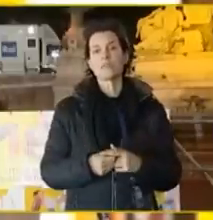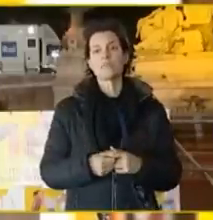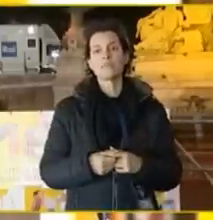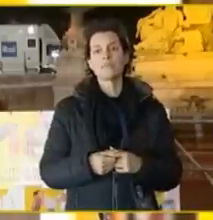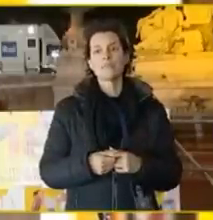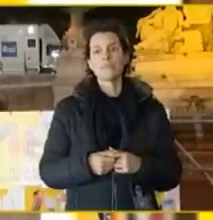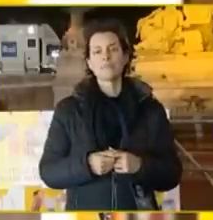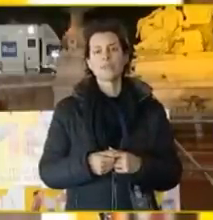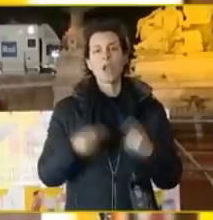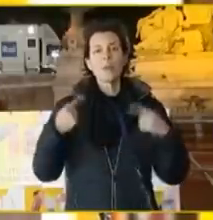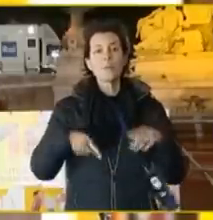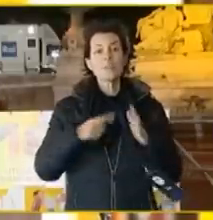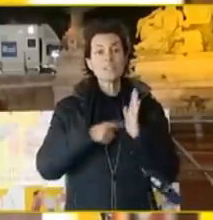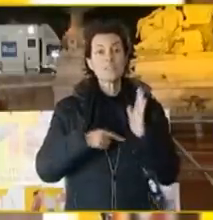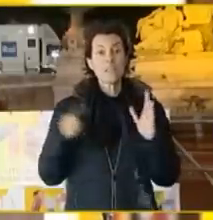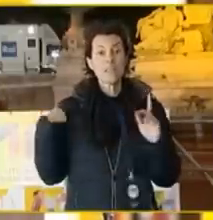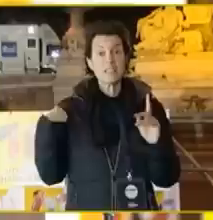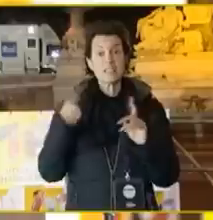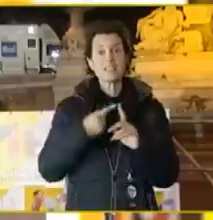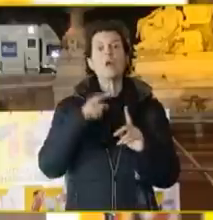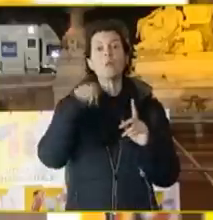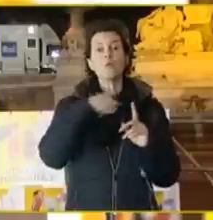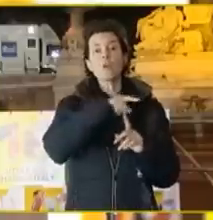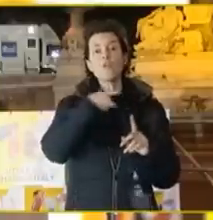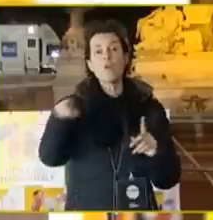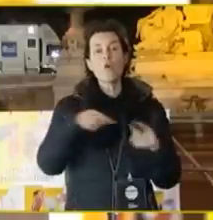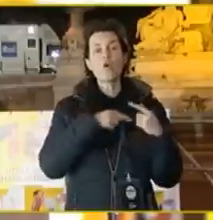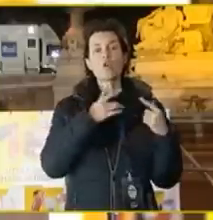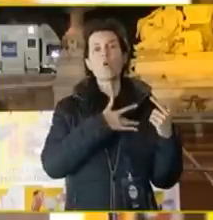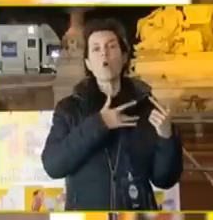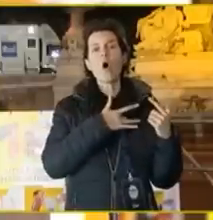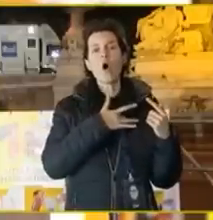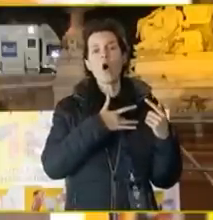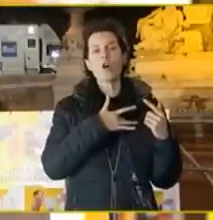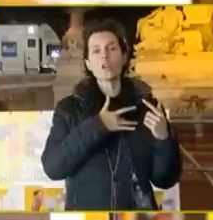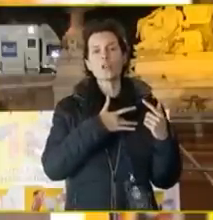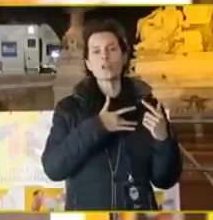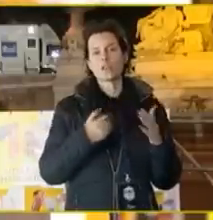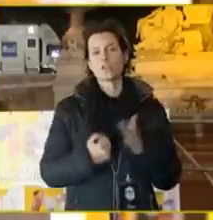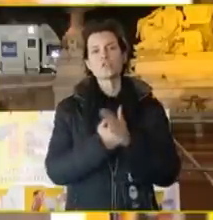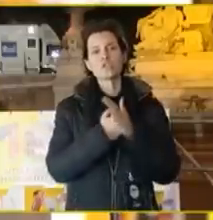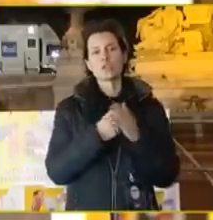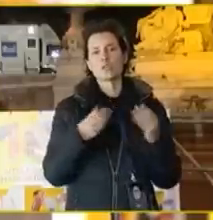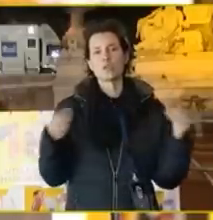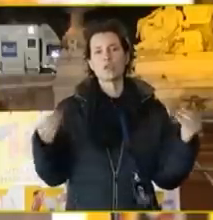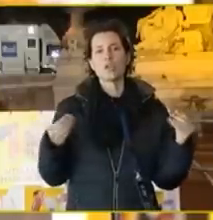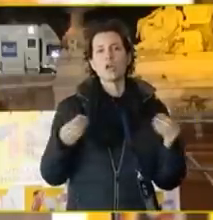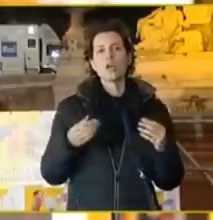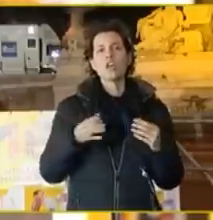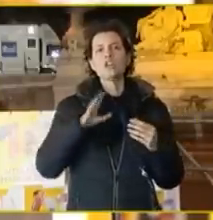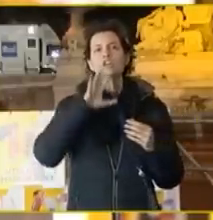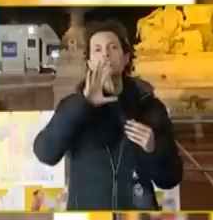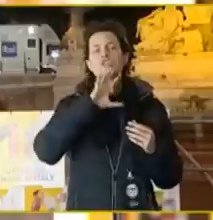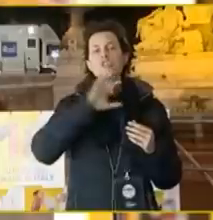anche mesi in cui voi ci avete messo il cuore. Circa 810.000 euro di donazioni,